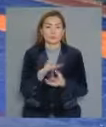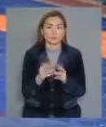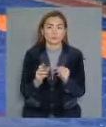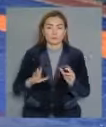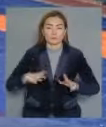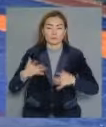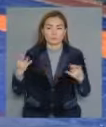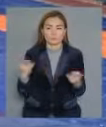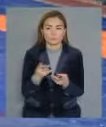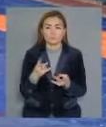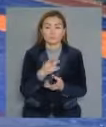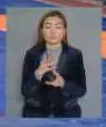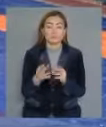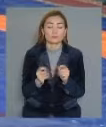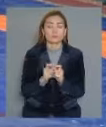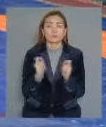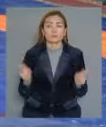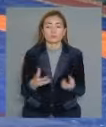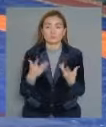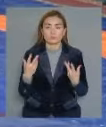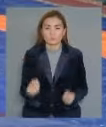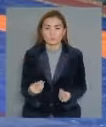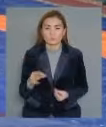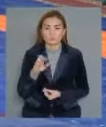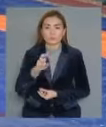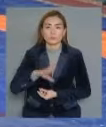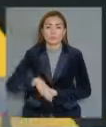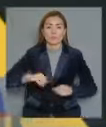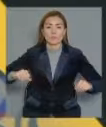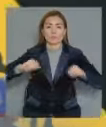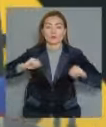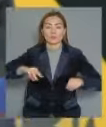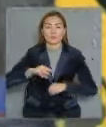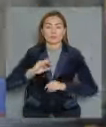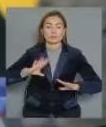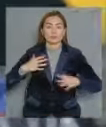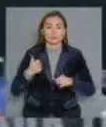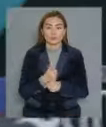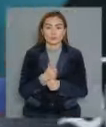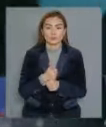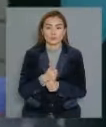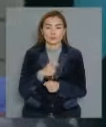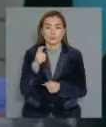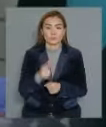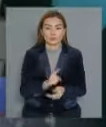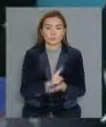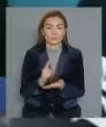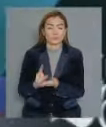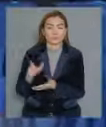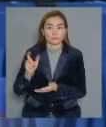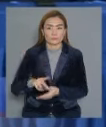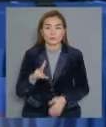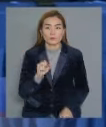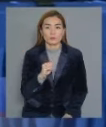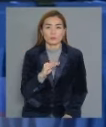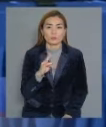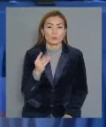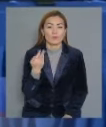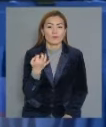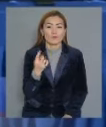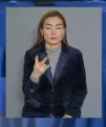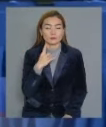дайындау. Байрақты бәсекенің ашылу салтанатында облыстық спорт және дене шынықтыру басқармасы басшысының міндетін атқарушы Нұржауған Тілеуова